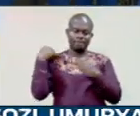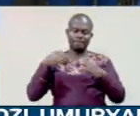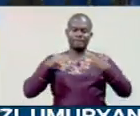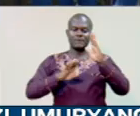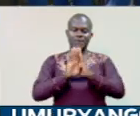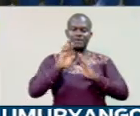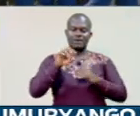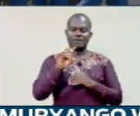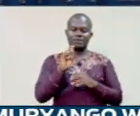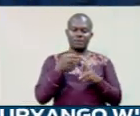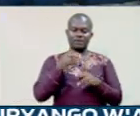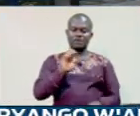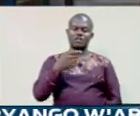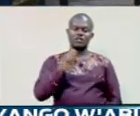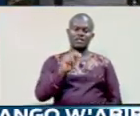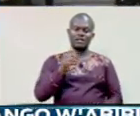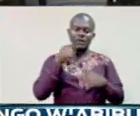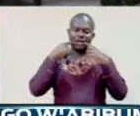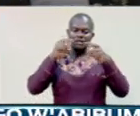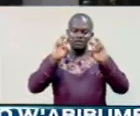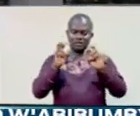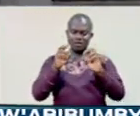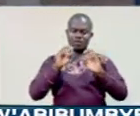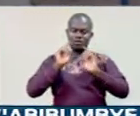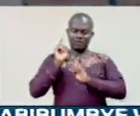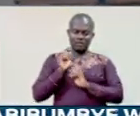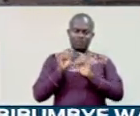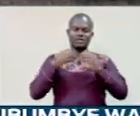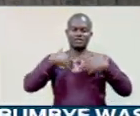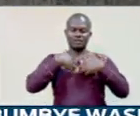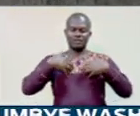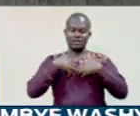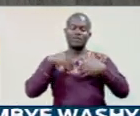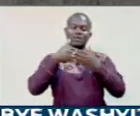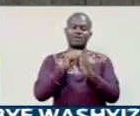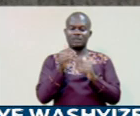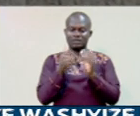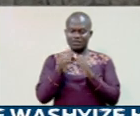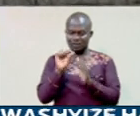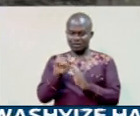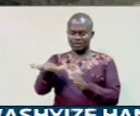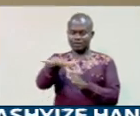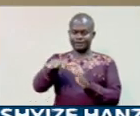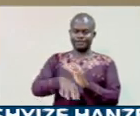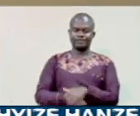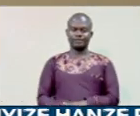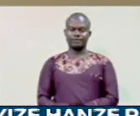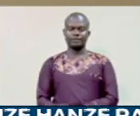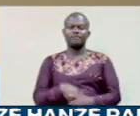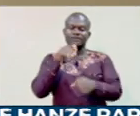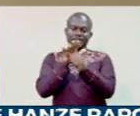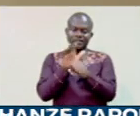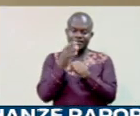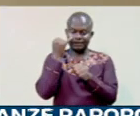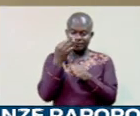mu Rwanda RDB, Eugene Mutangana, avuga ko umutekano w'izi nyamaswa nini ugera no kuzini nto zibarizwa muri ibyo byanya. Cyane cyane